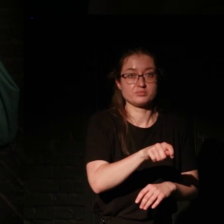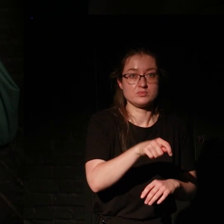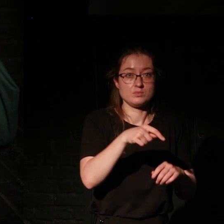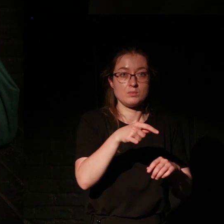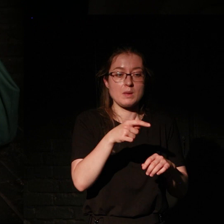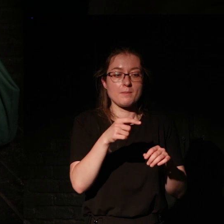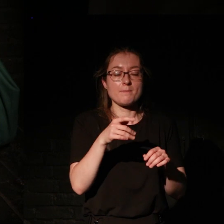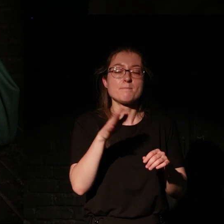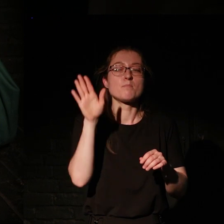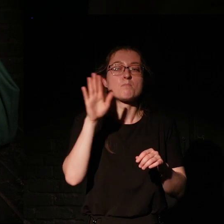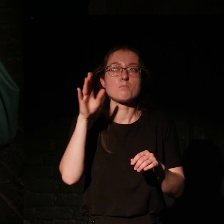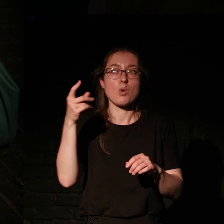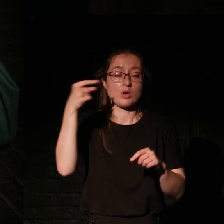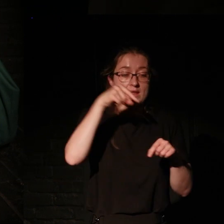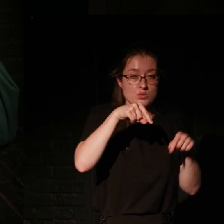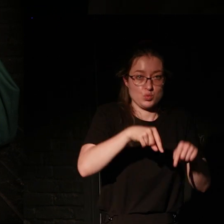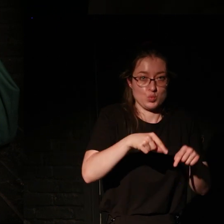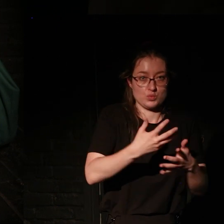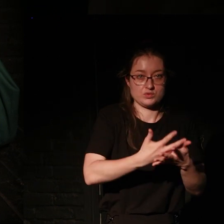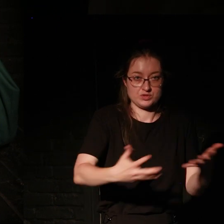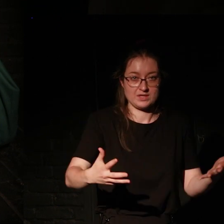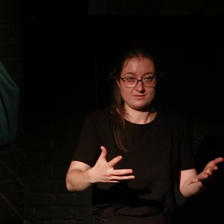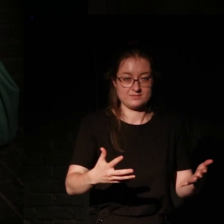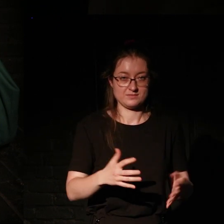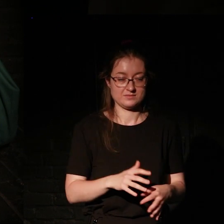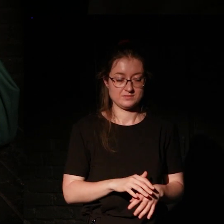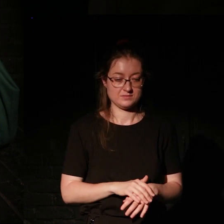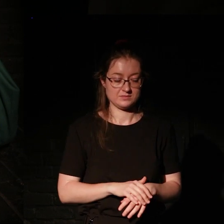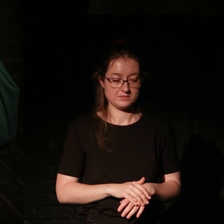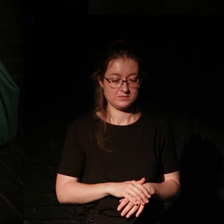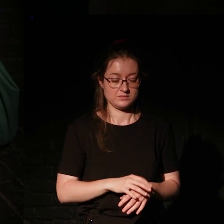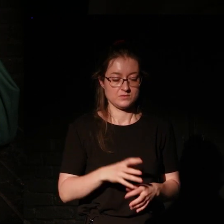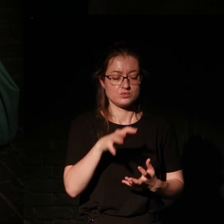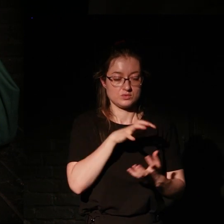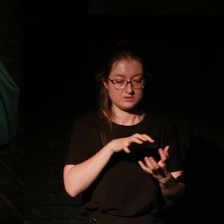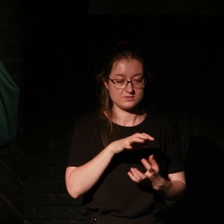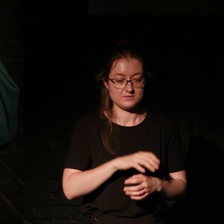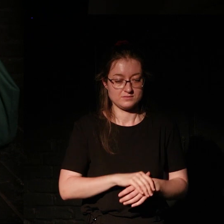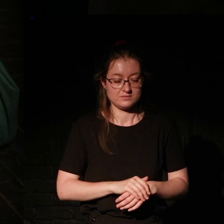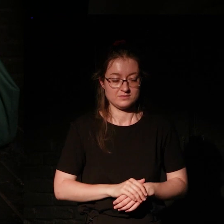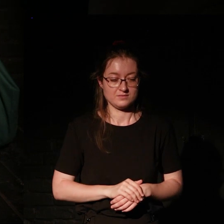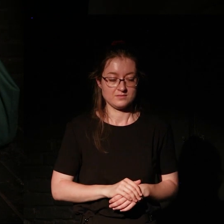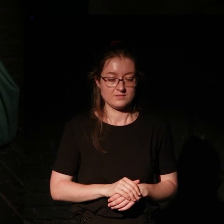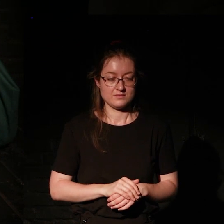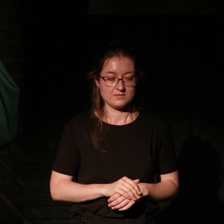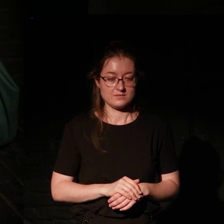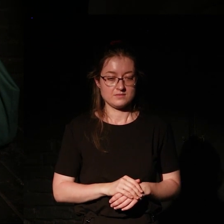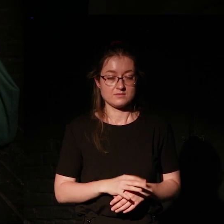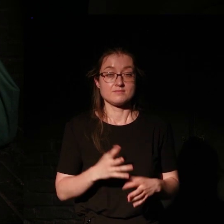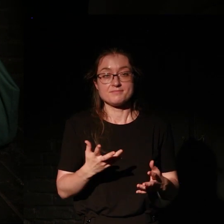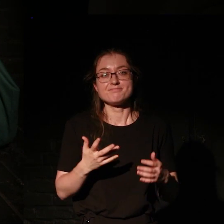się schody, jak to interpretować. Może tutaj chodziłoby o Jozuego. Tylko,